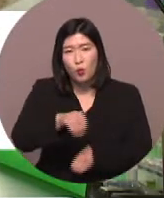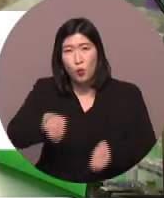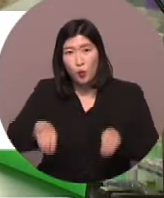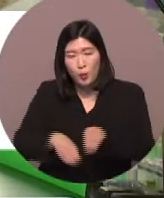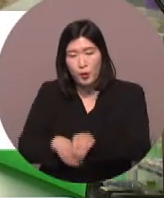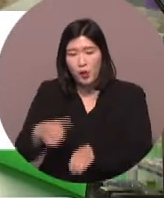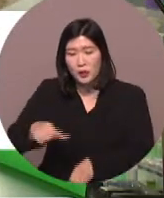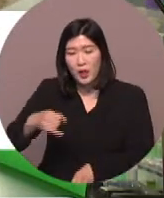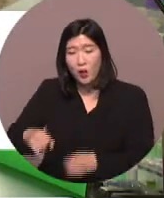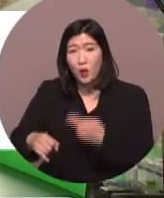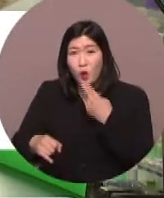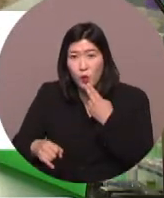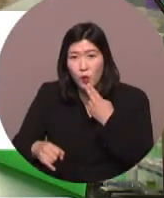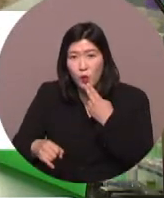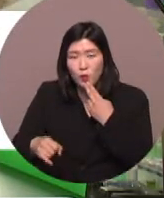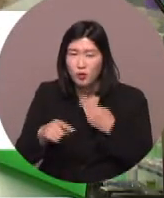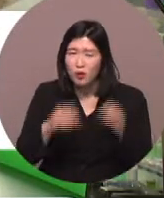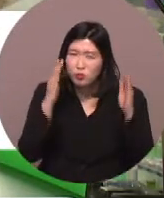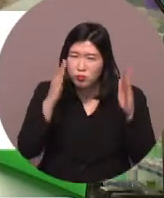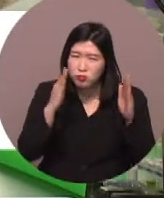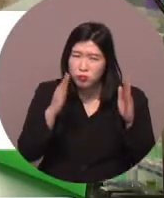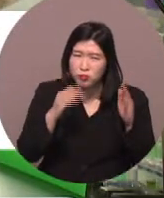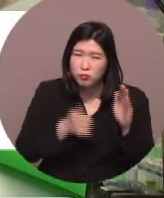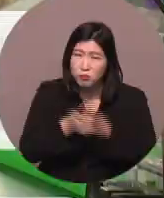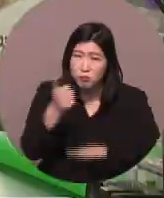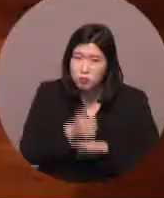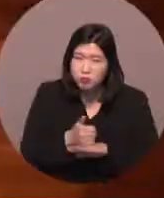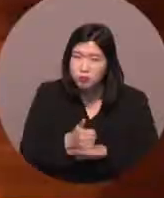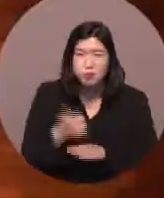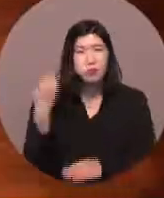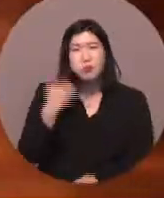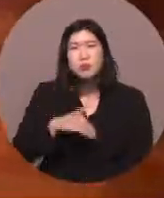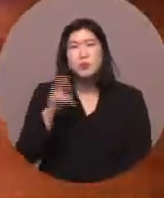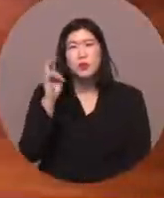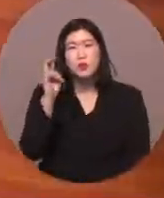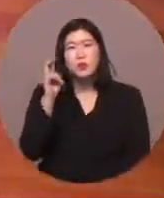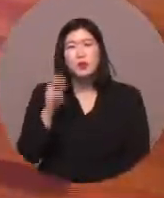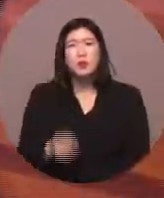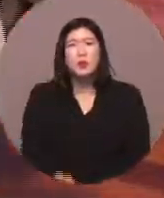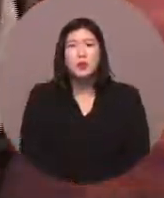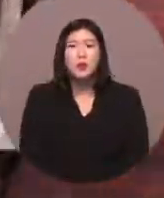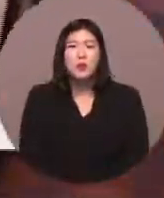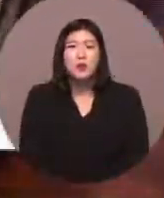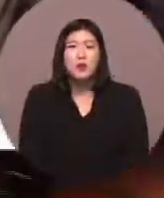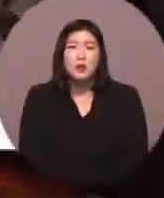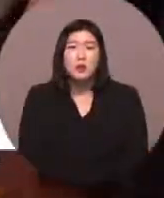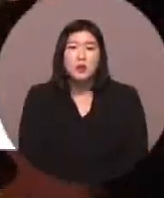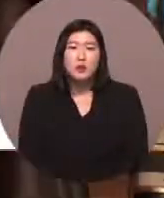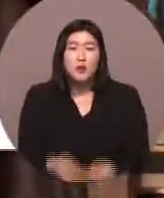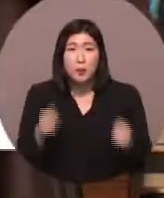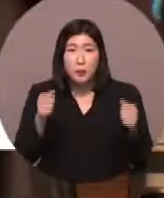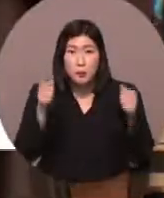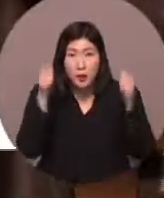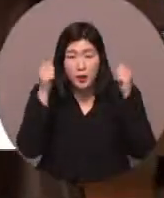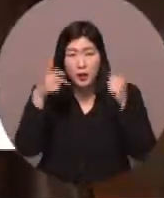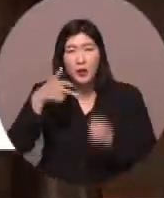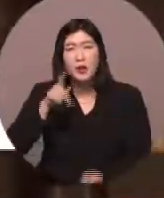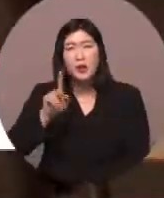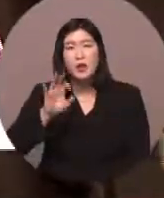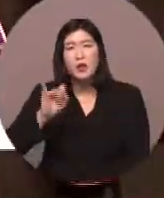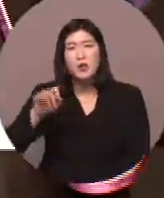아이들이 없었다면 오히려 외로워서 해내지 못했을 수도 있겠다. 역경을 극복한 과학도들이 배출된 카이스트